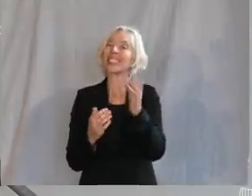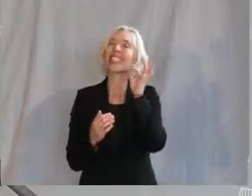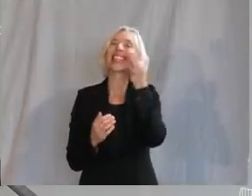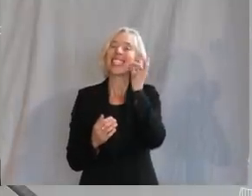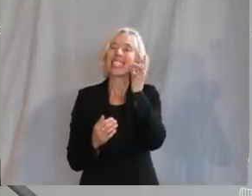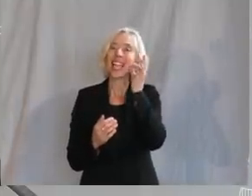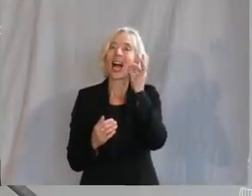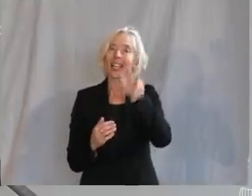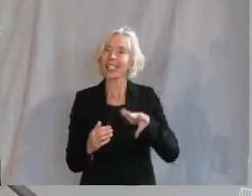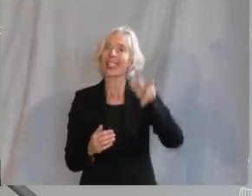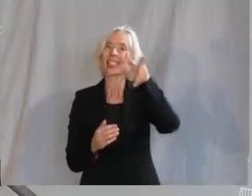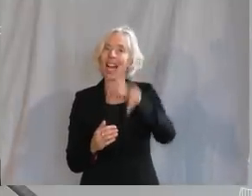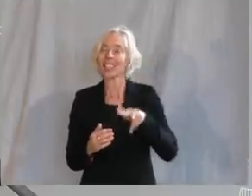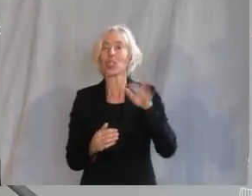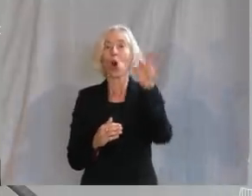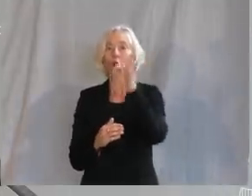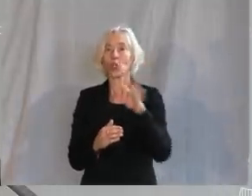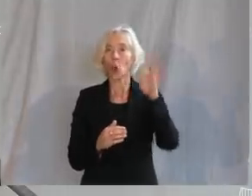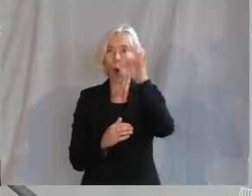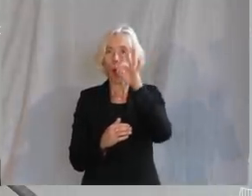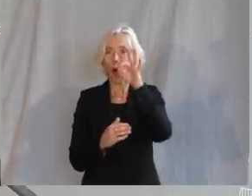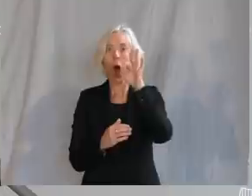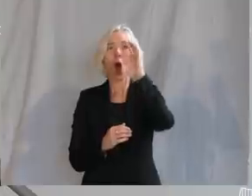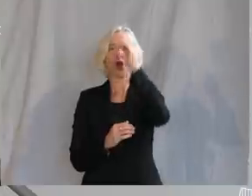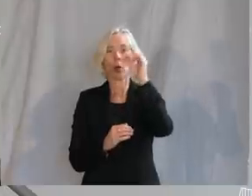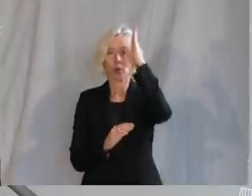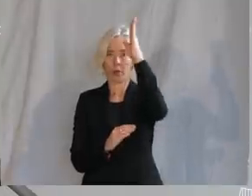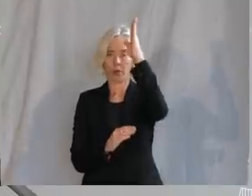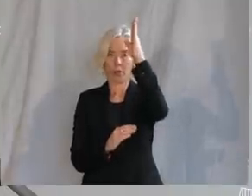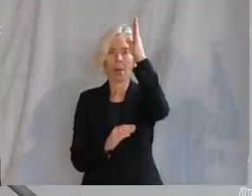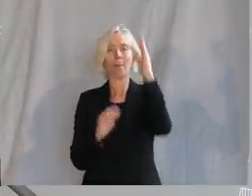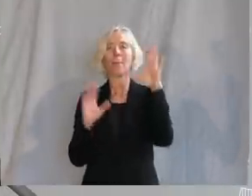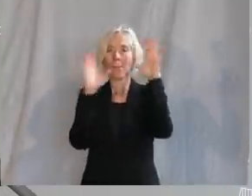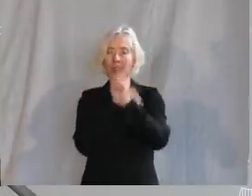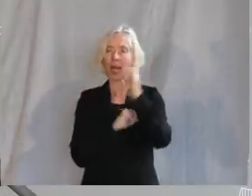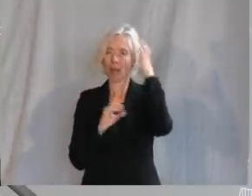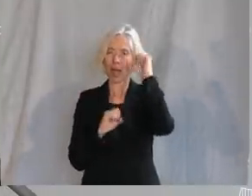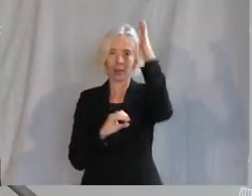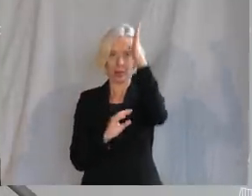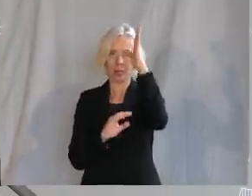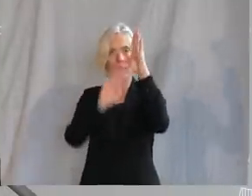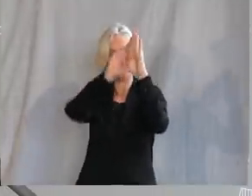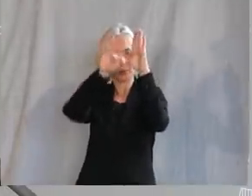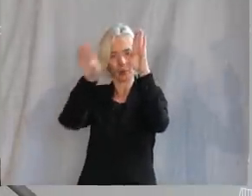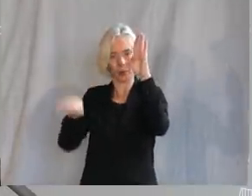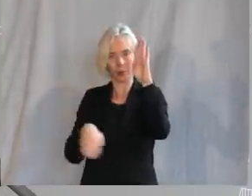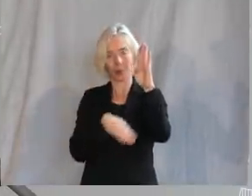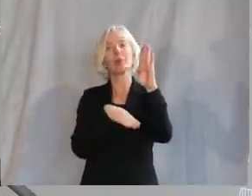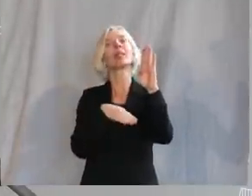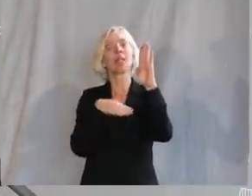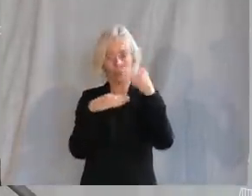Kraft treten wird und zunächst für 7 Tage gelten wird. Aber bevor wir zu den einzelnen Regelungen